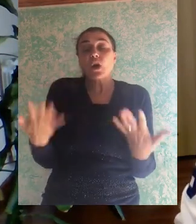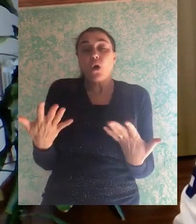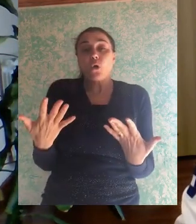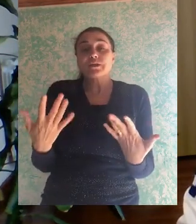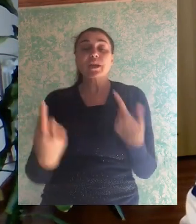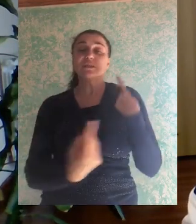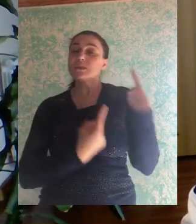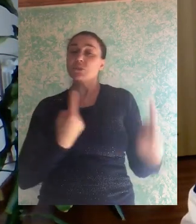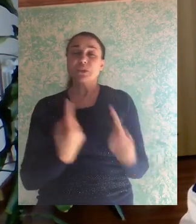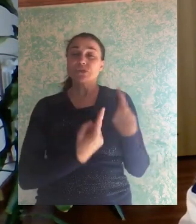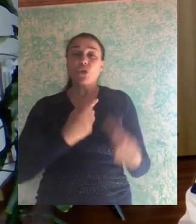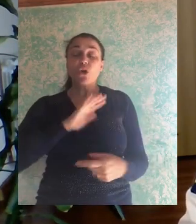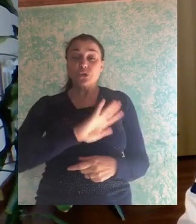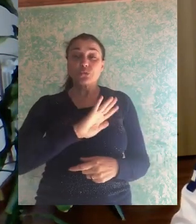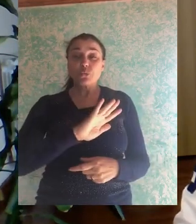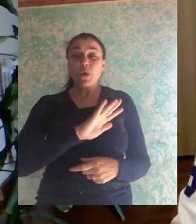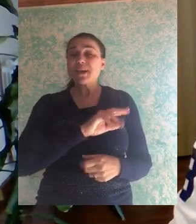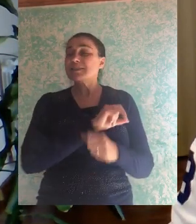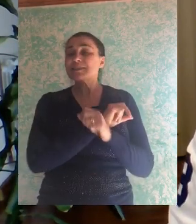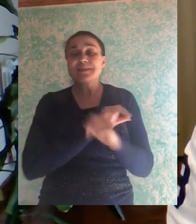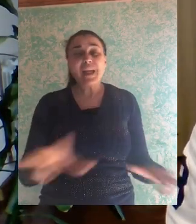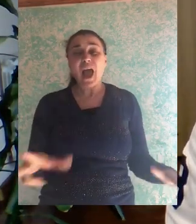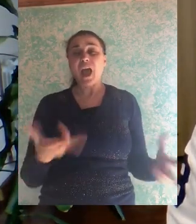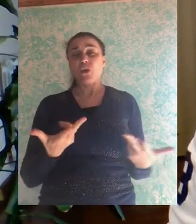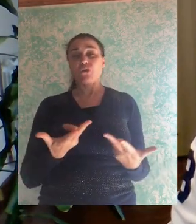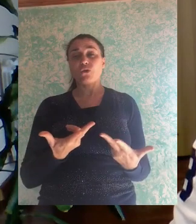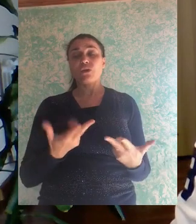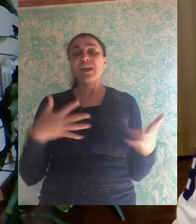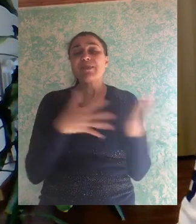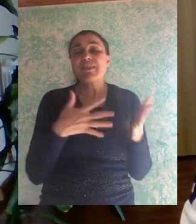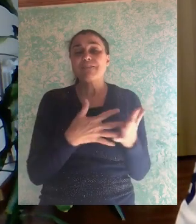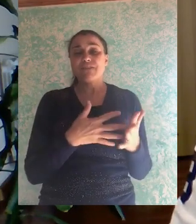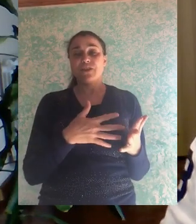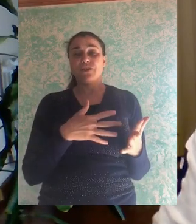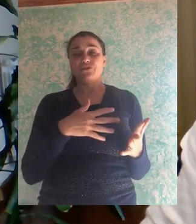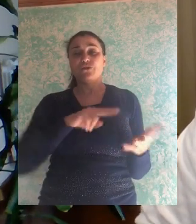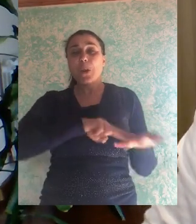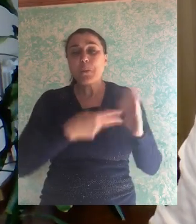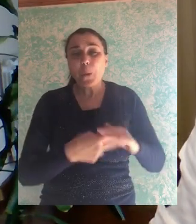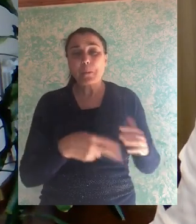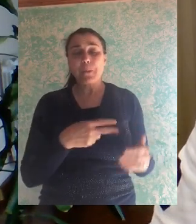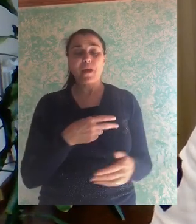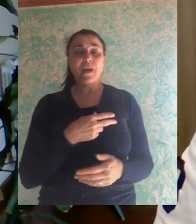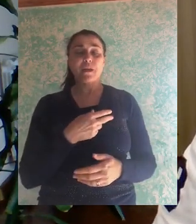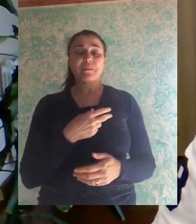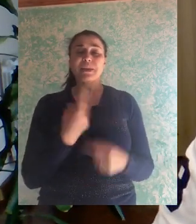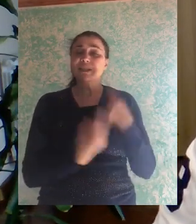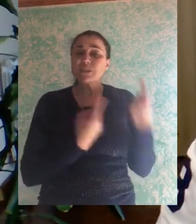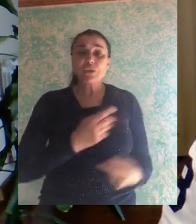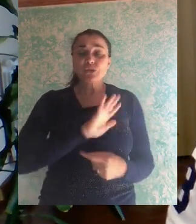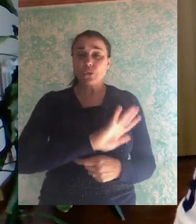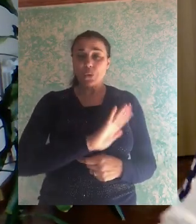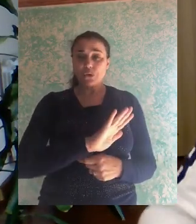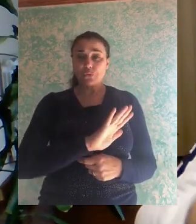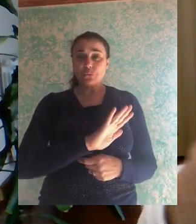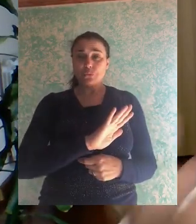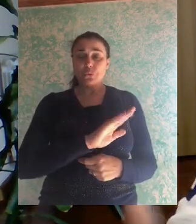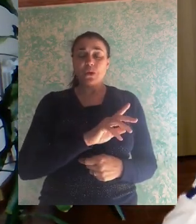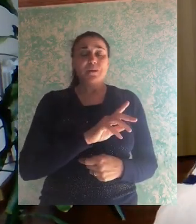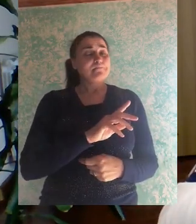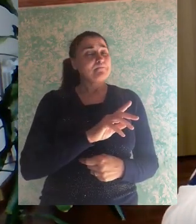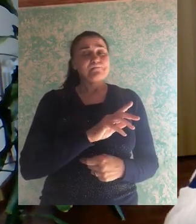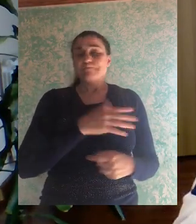persona che è stanca che si trova in difficoltà in